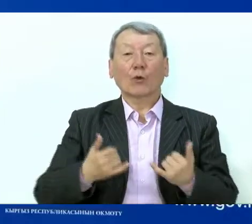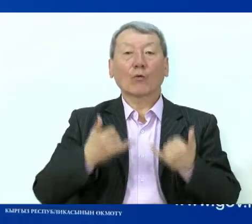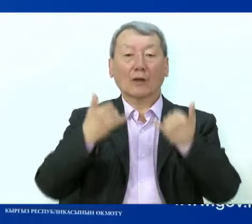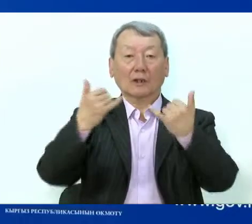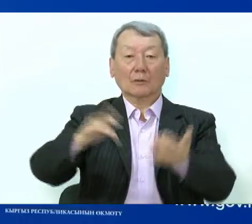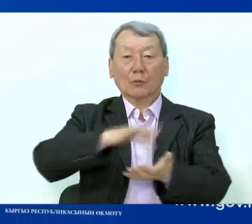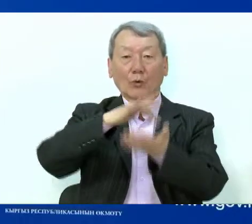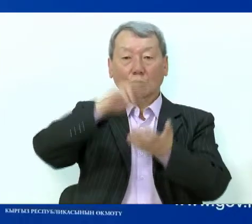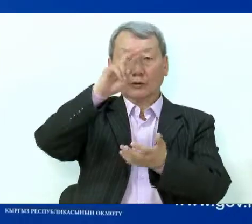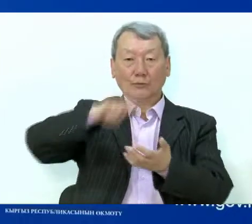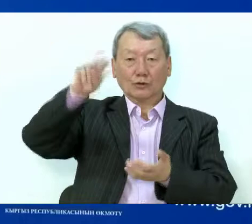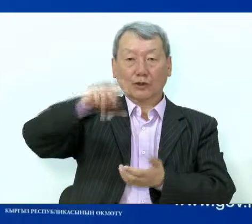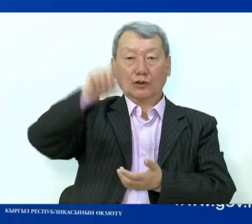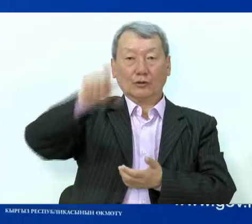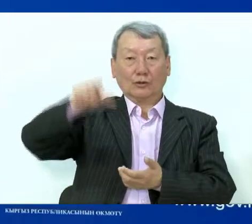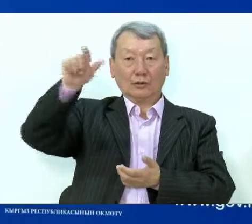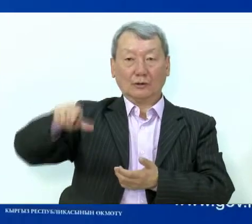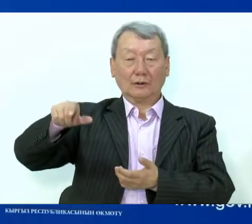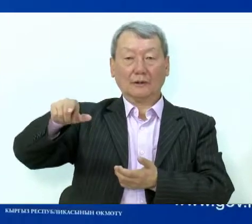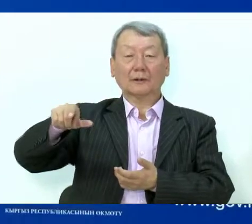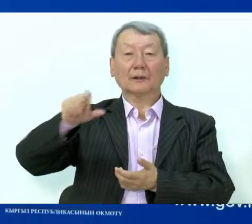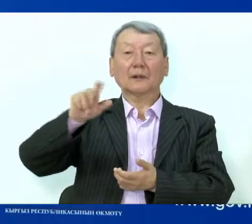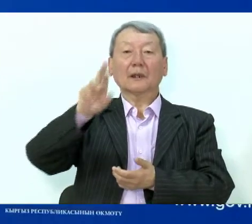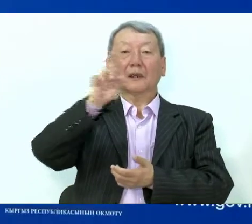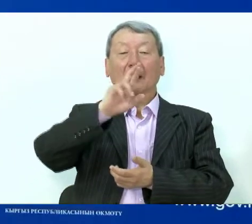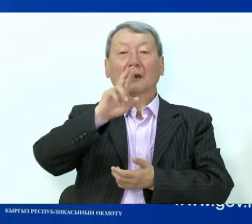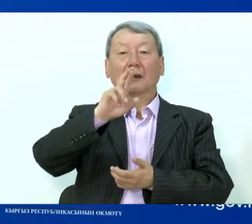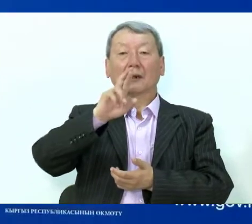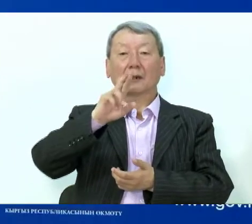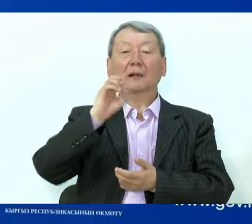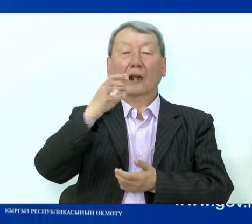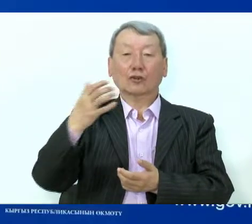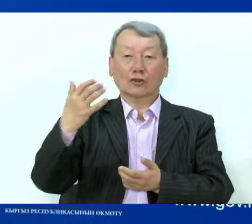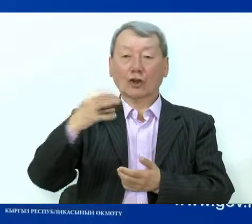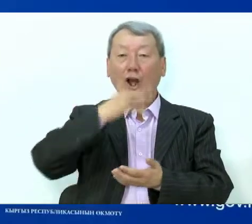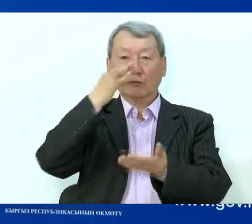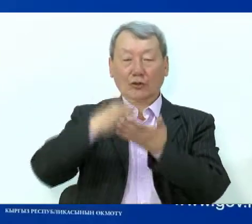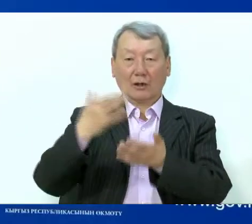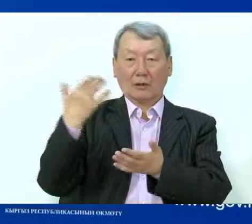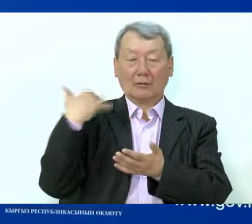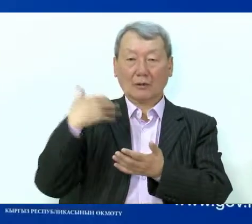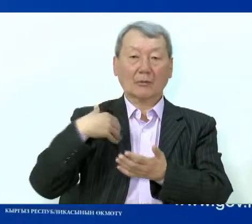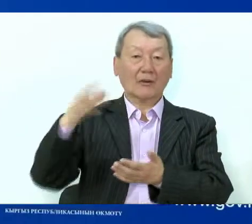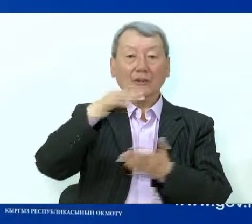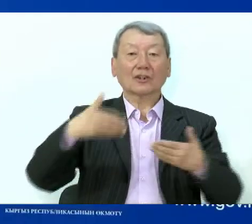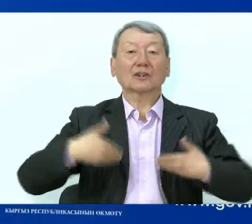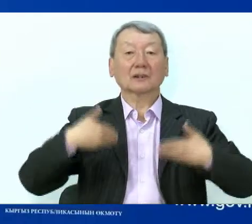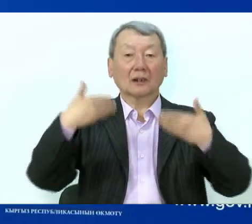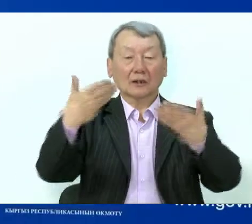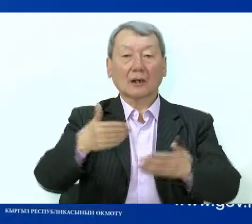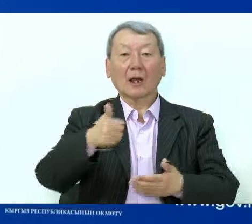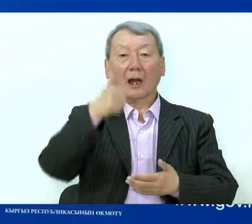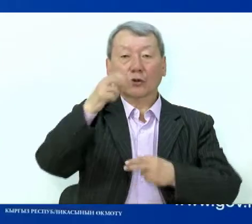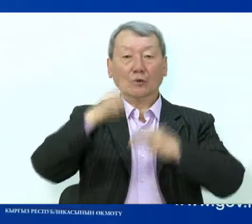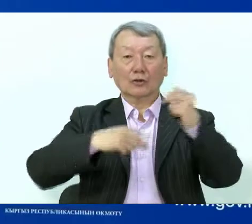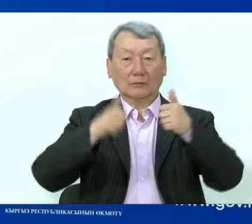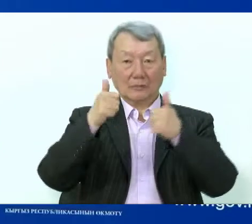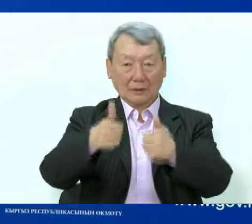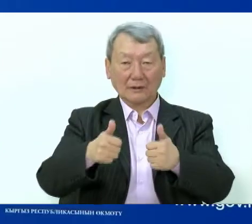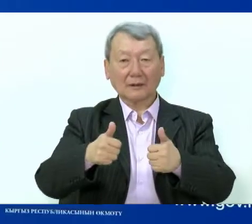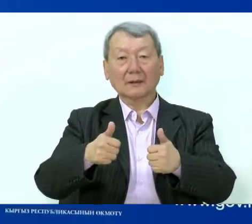Уважаемые горожане, я как комендант города Бишкек желаю вам хорошего